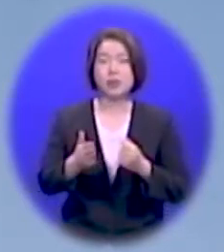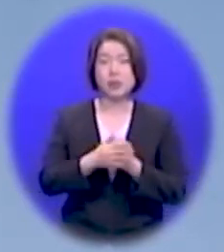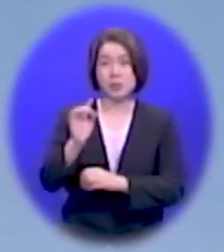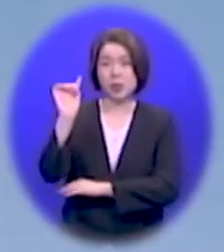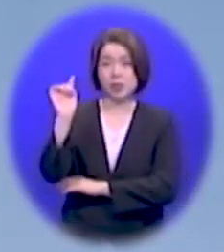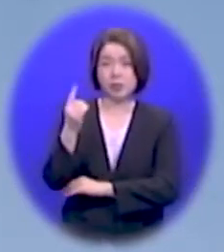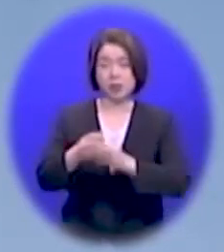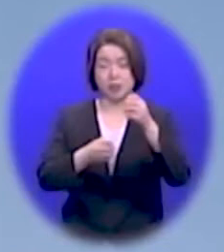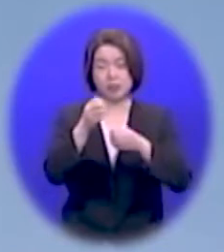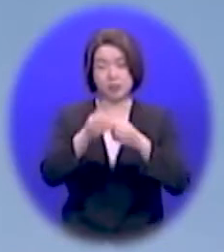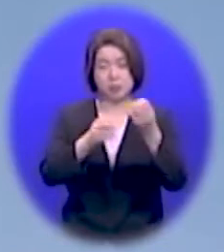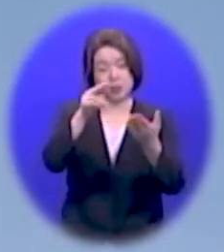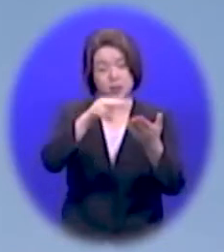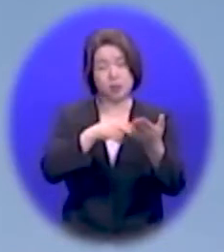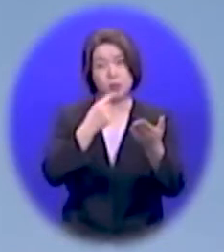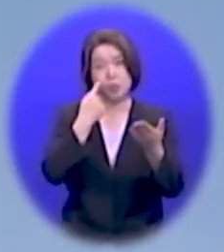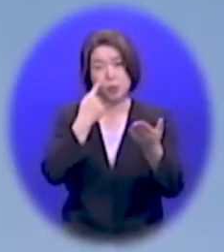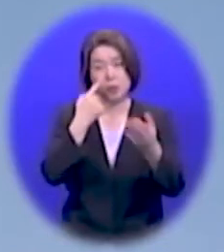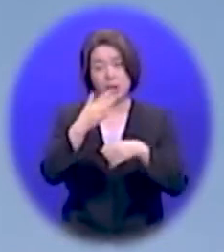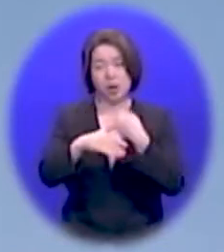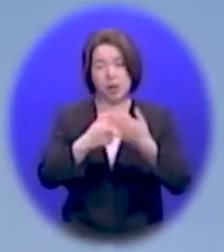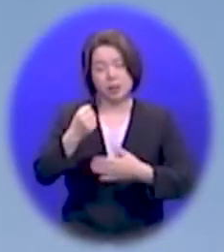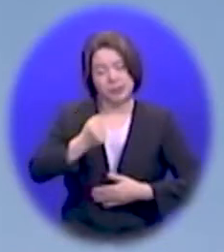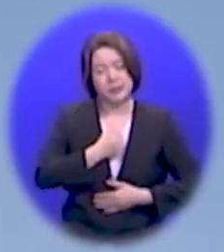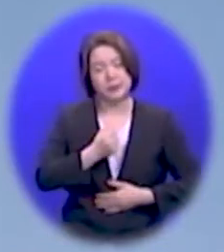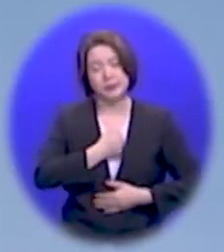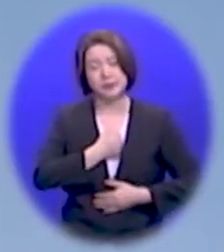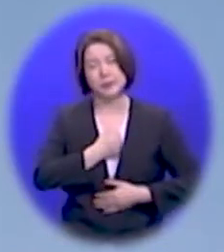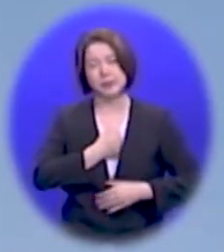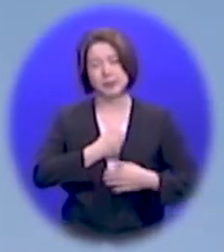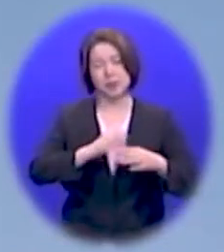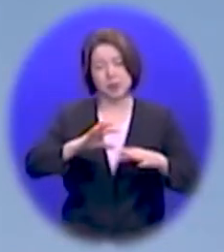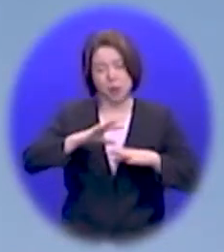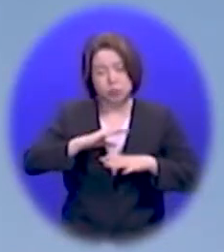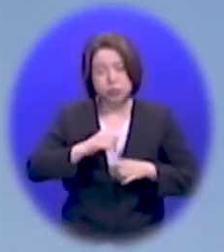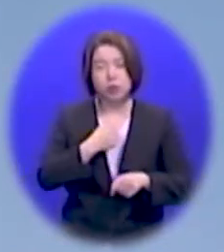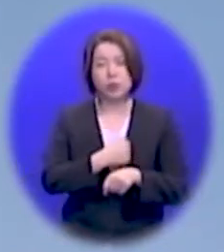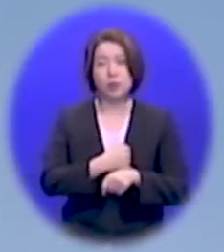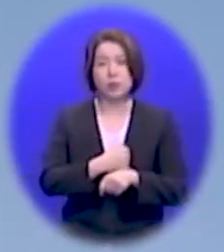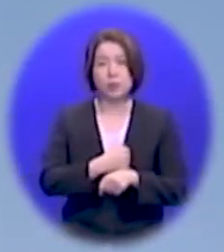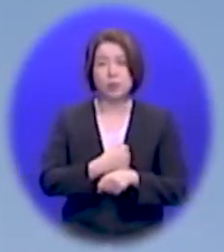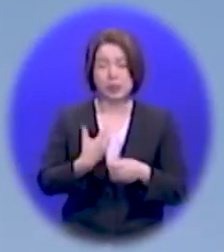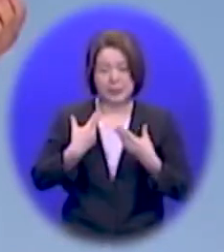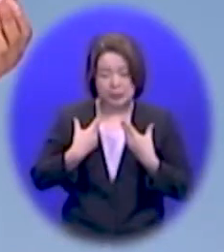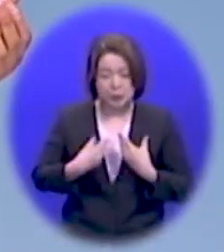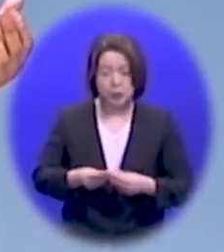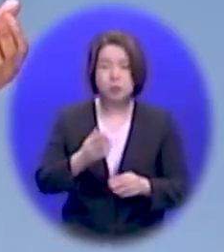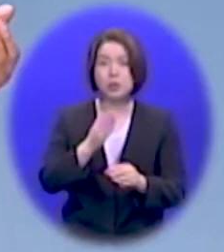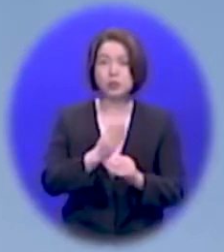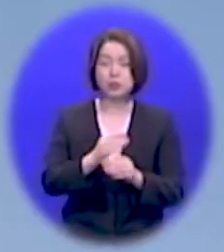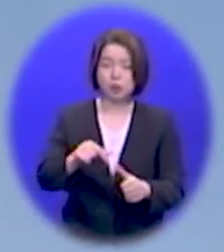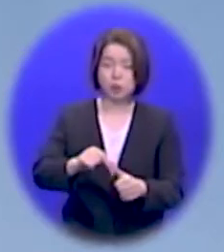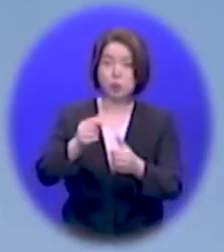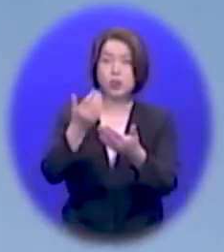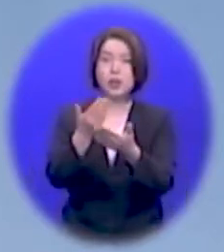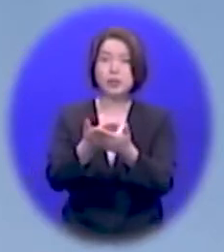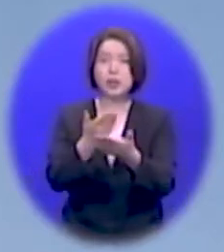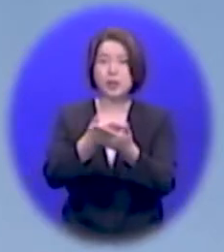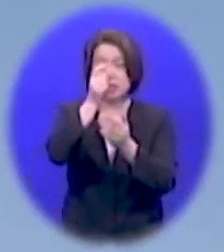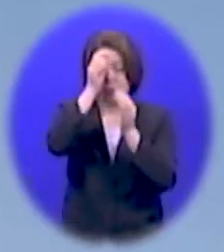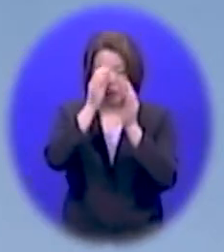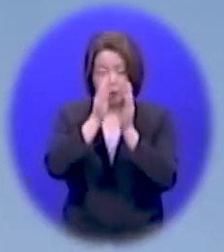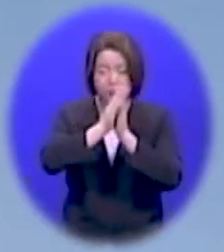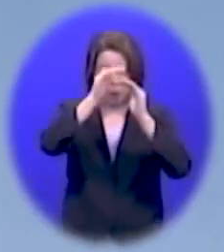편을 읽어보면 하나님 앞에 한탄하고 두려워하고 절망 가운데서 구원해 달라고 기도하는 내용들이